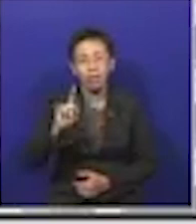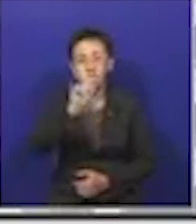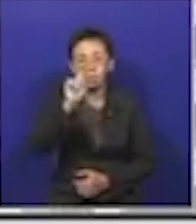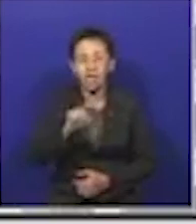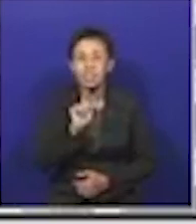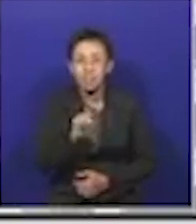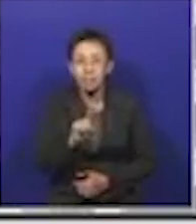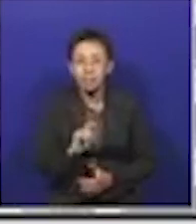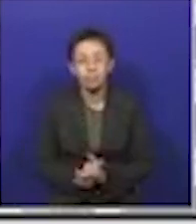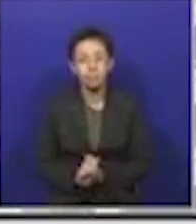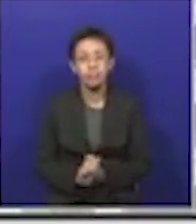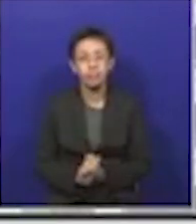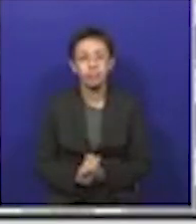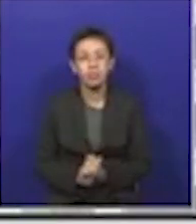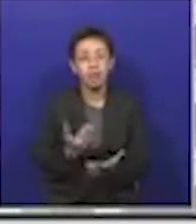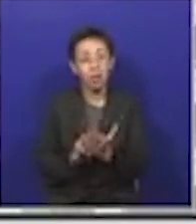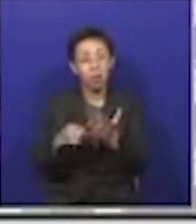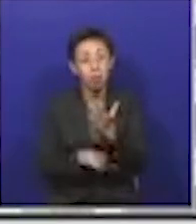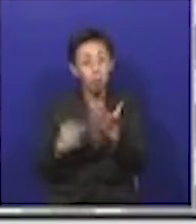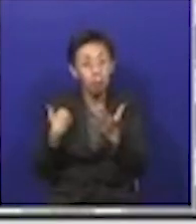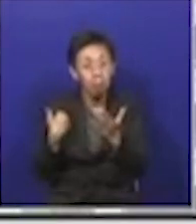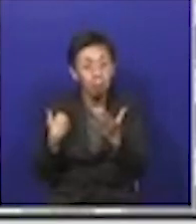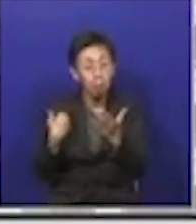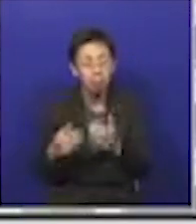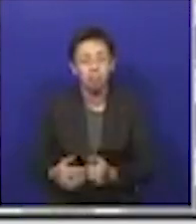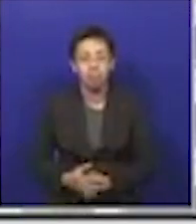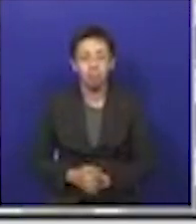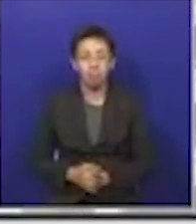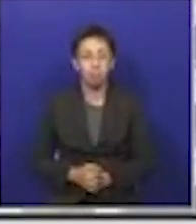ตๆเลยฮะจะมีทุจริต